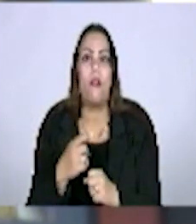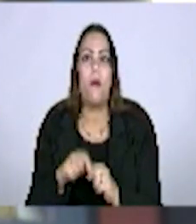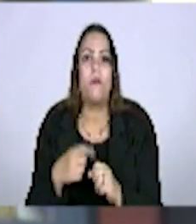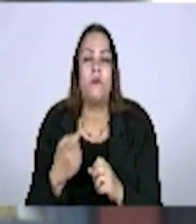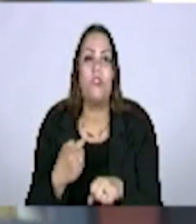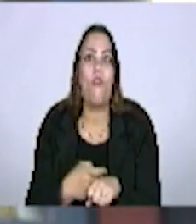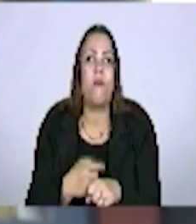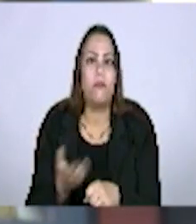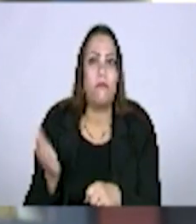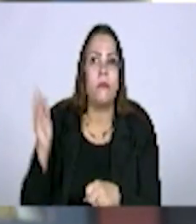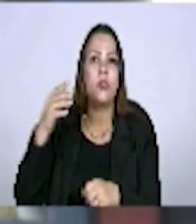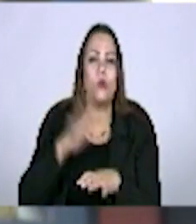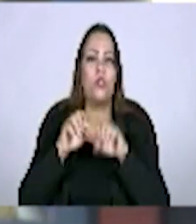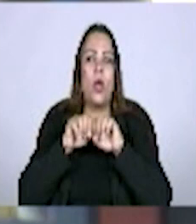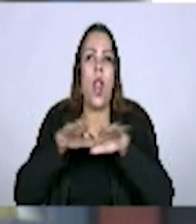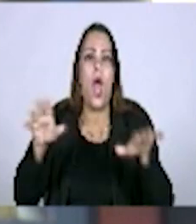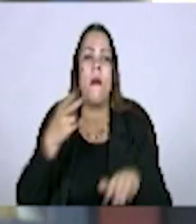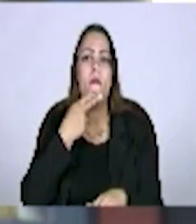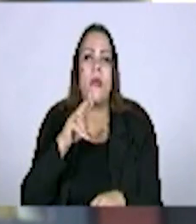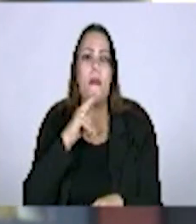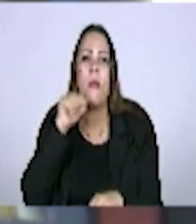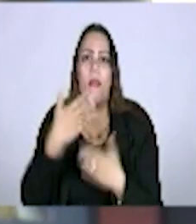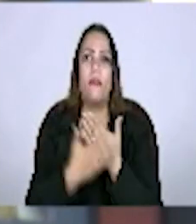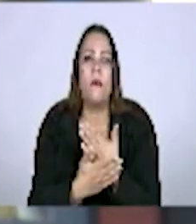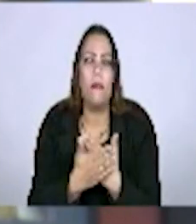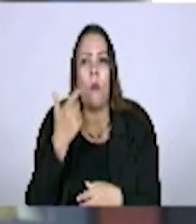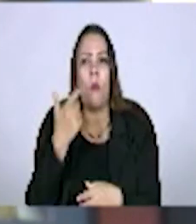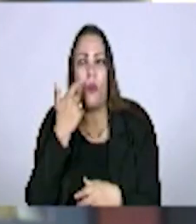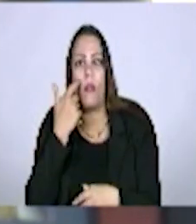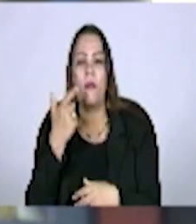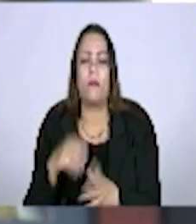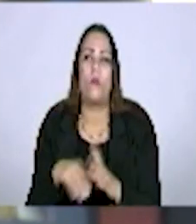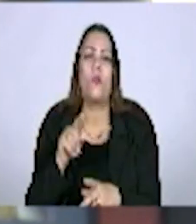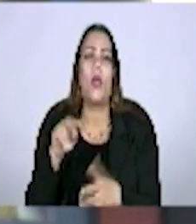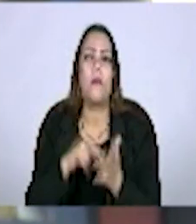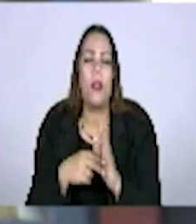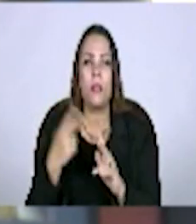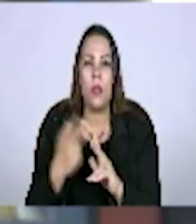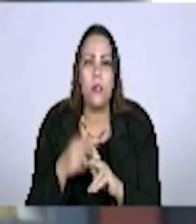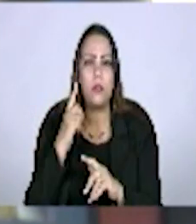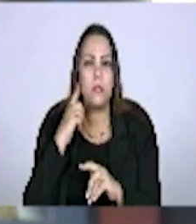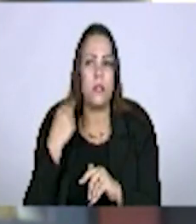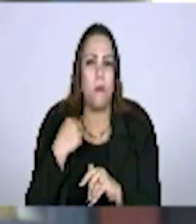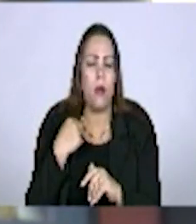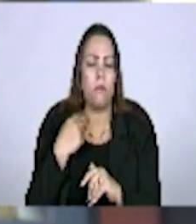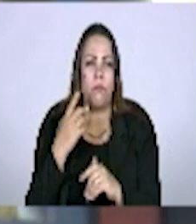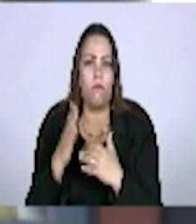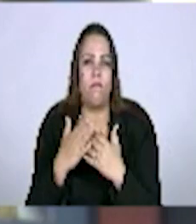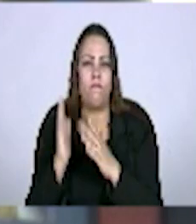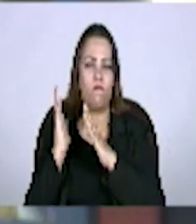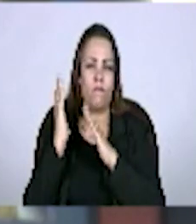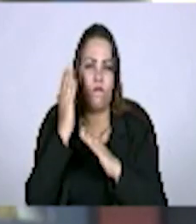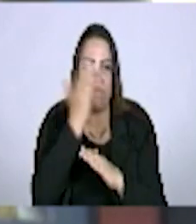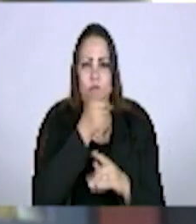الغبار والشائعات حول التجديد ودعاه التجديد وده اللي بيخلي بعض الناس ان هي تنصرف